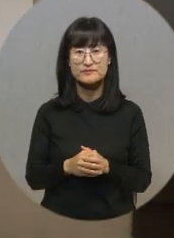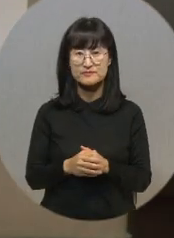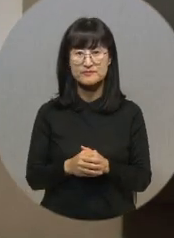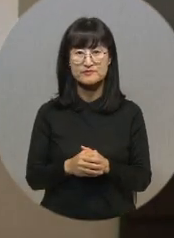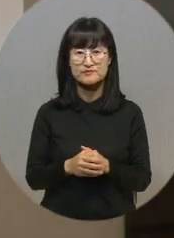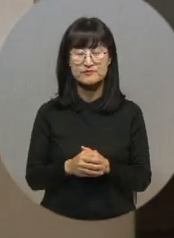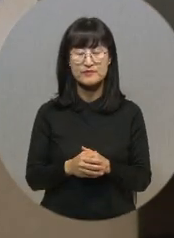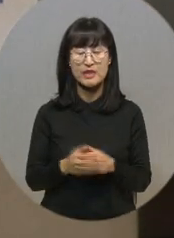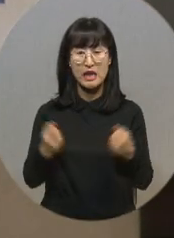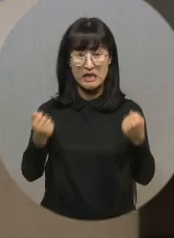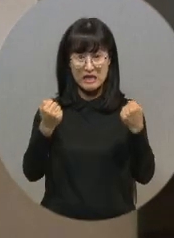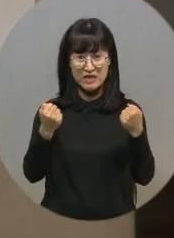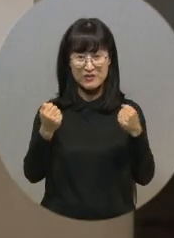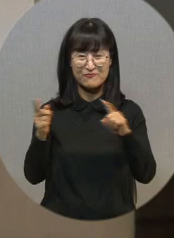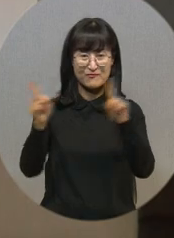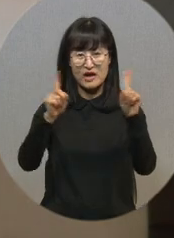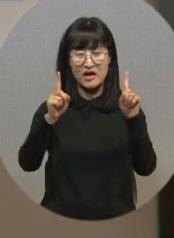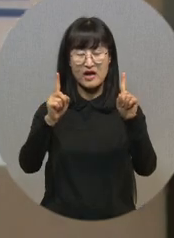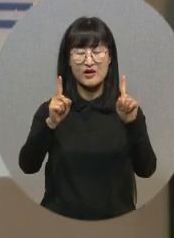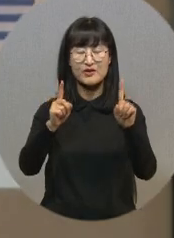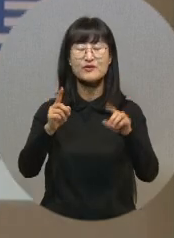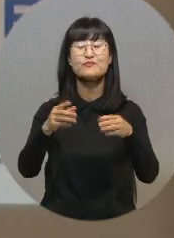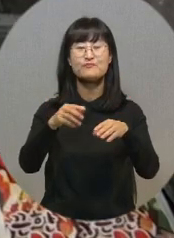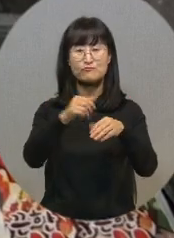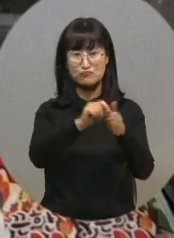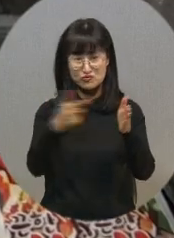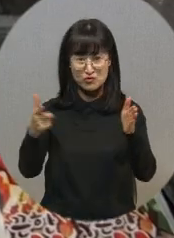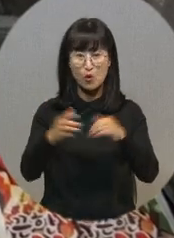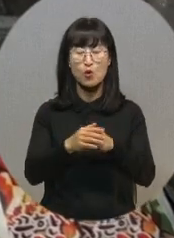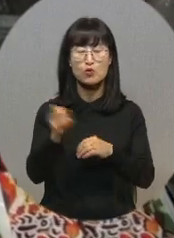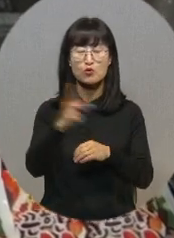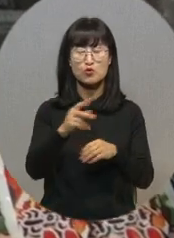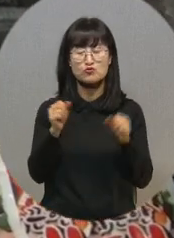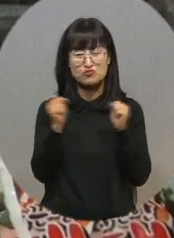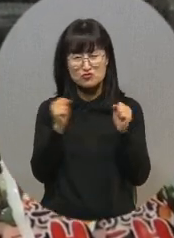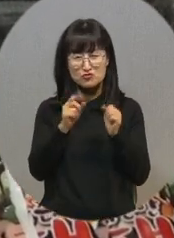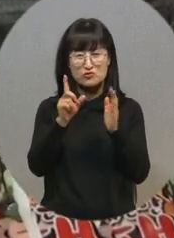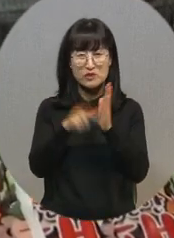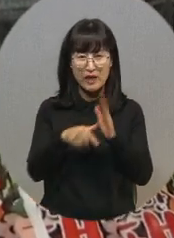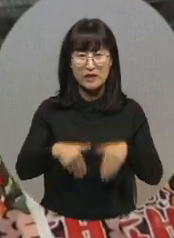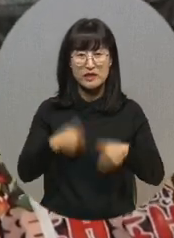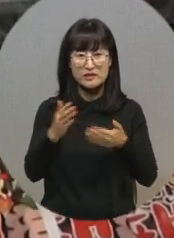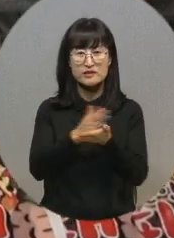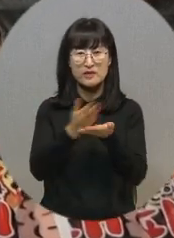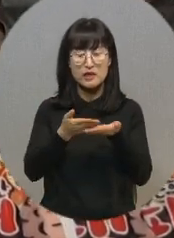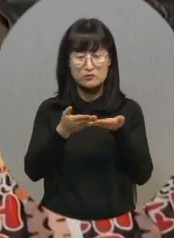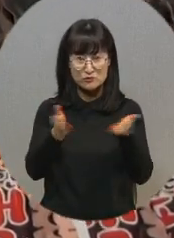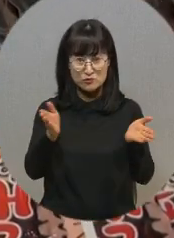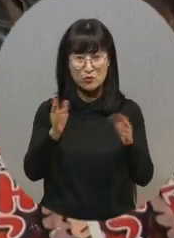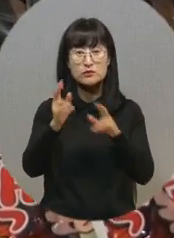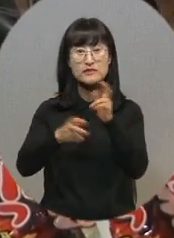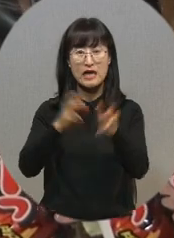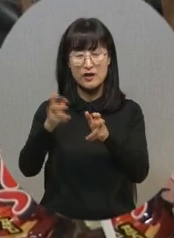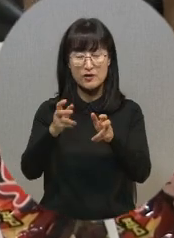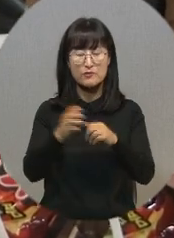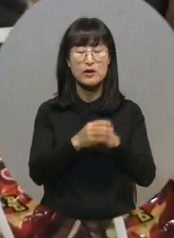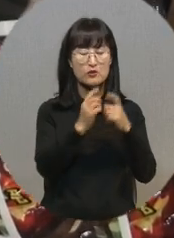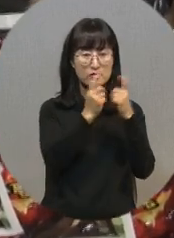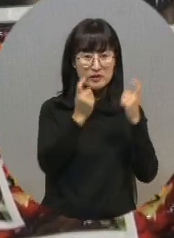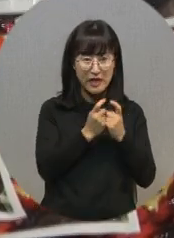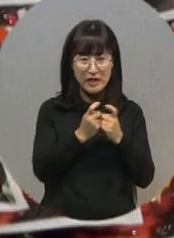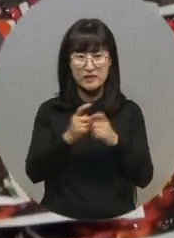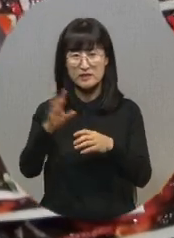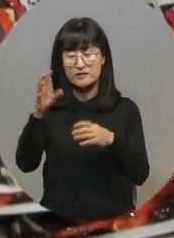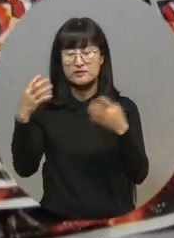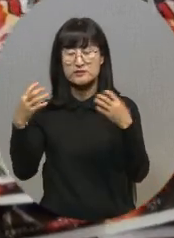키트, 혹한기 따뜻한 겨울 나기를 지원하는 나눔의 손길. 이번 나눔 사업은 민관이 협력하기에